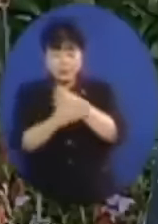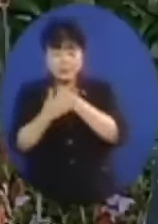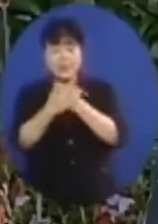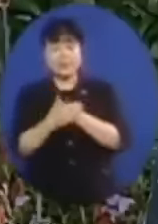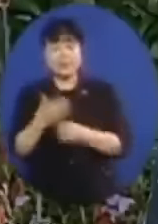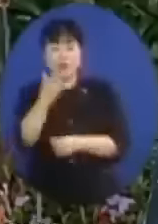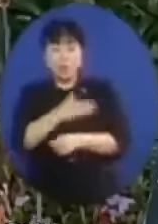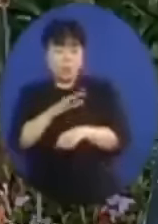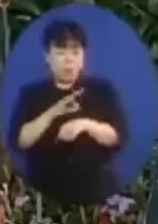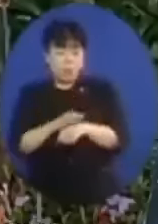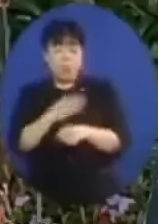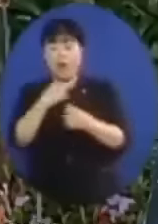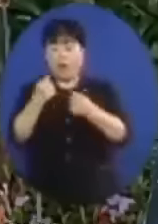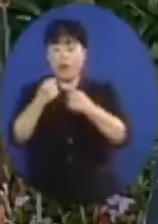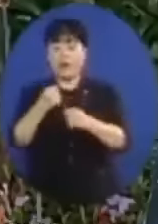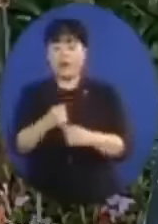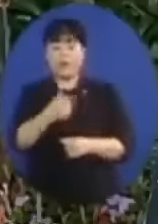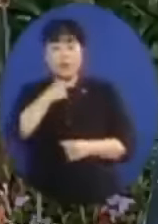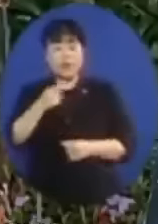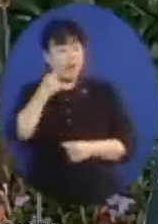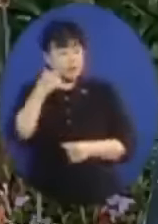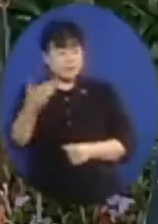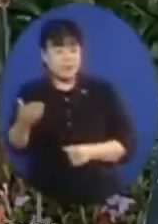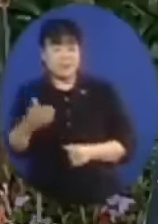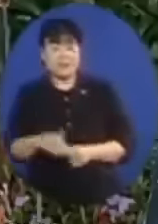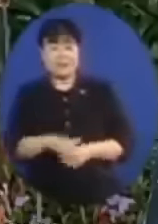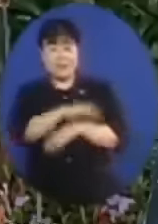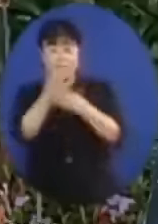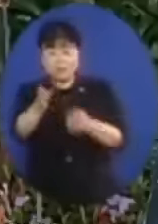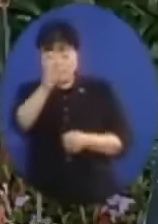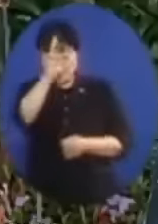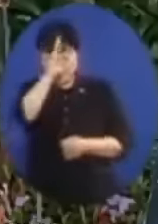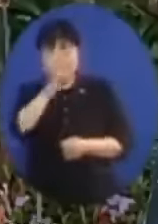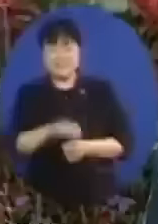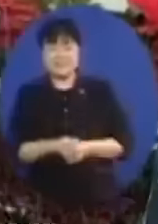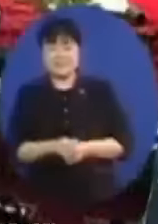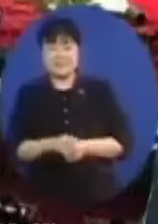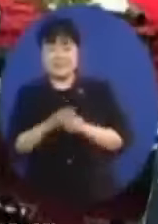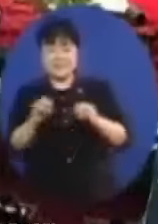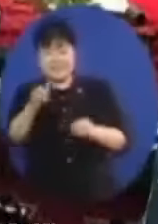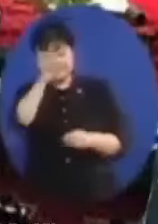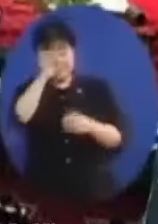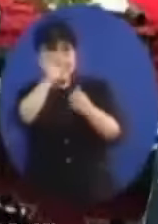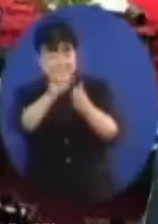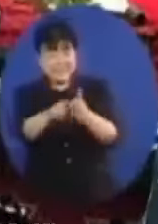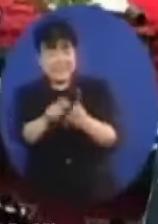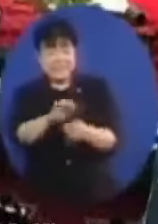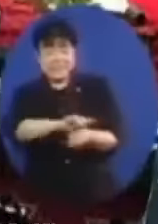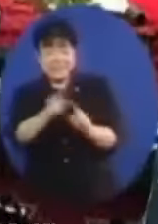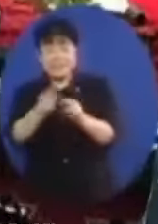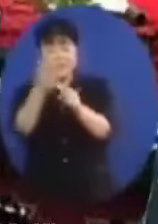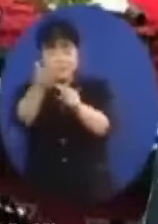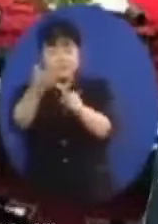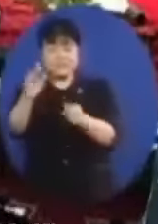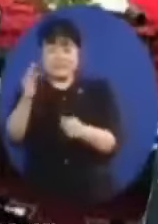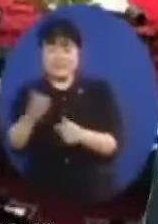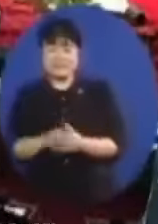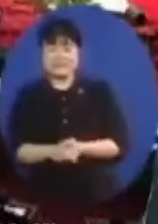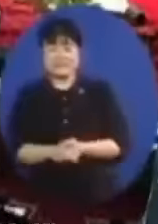우리 몸의 건강하기를 원하시며 우리를 모든 질병에서 이 땅에 있을 동안에 치료해 주시는